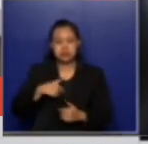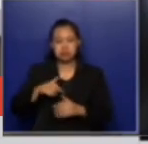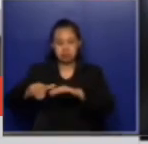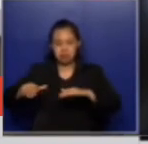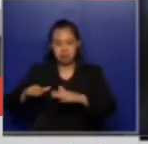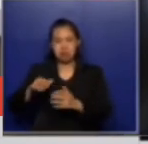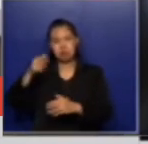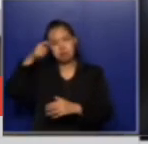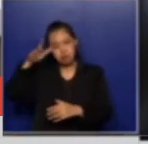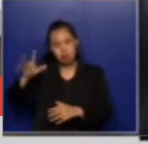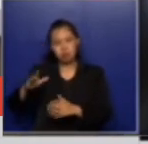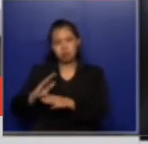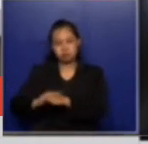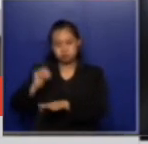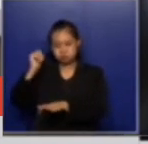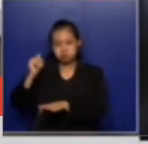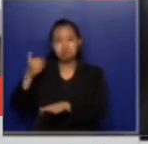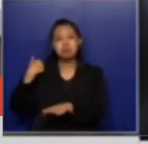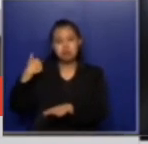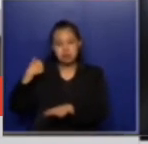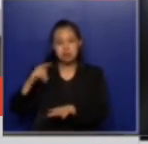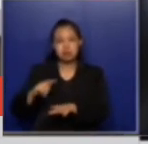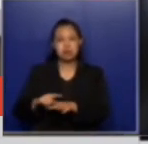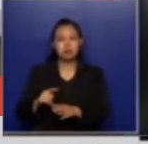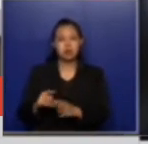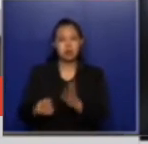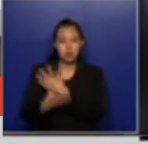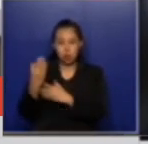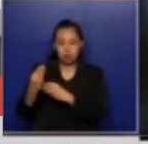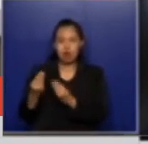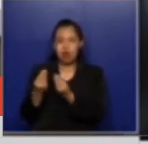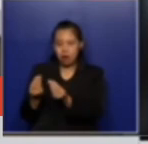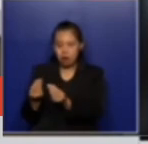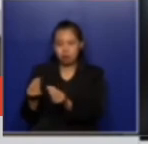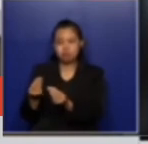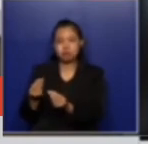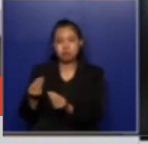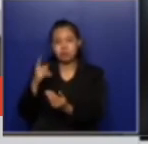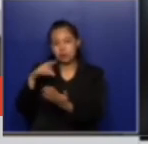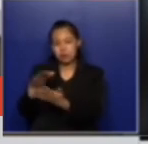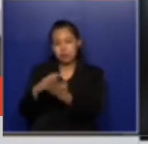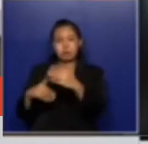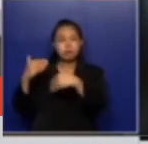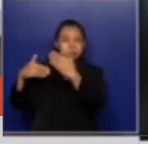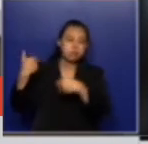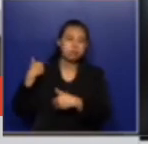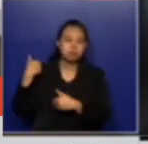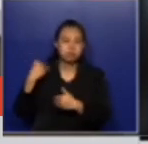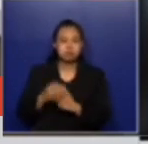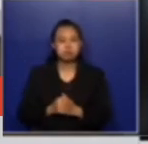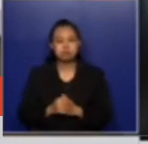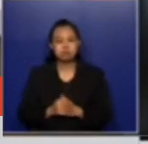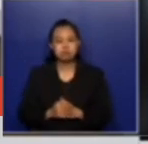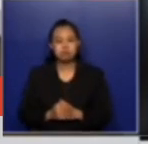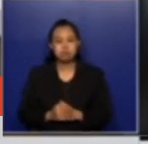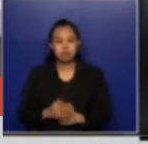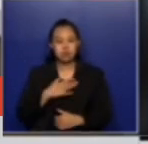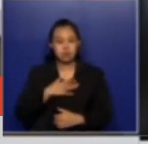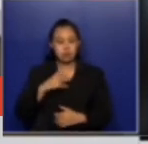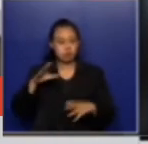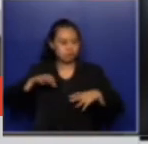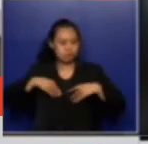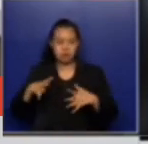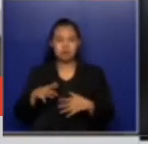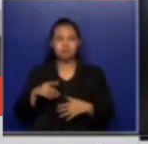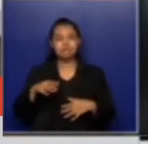สสร้างประเทศเพราะการศึกษานั้นเป็นการสร้างชาติทุกคนรู้ไม่ใช่ผมเห็นด้วยนะครับผ